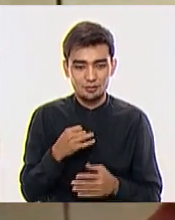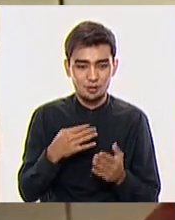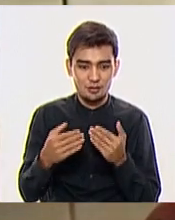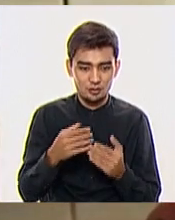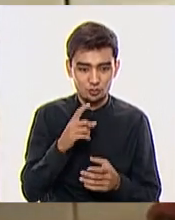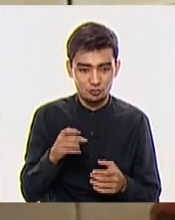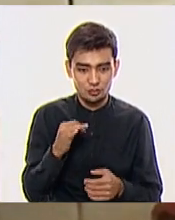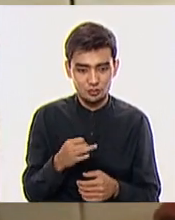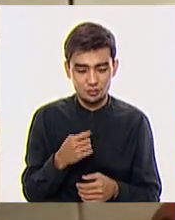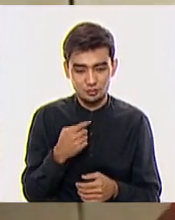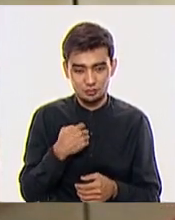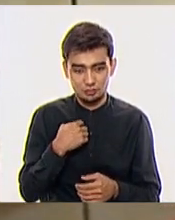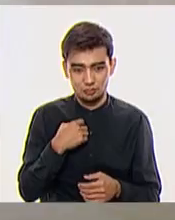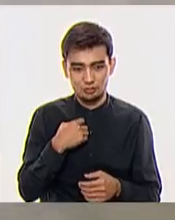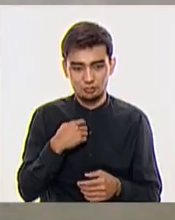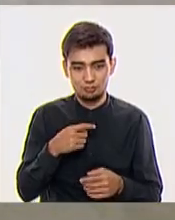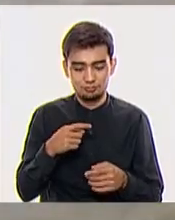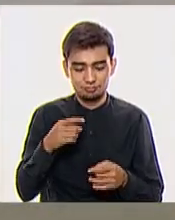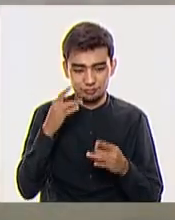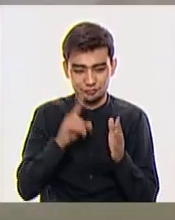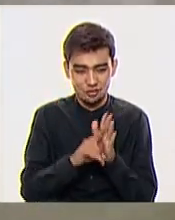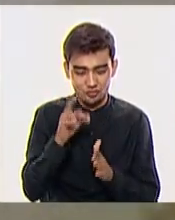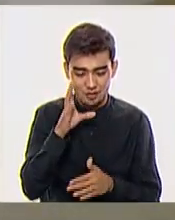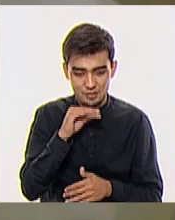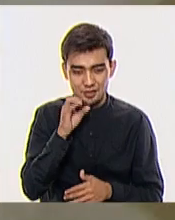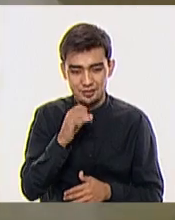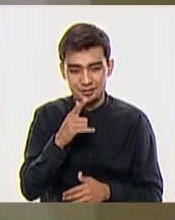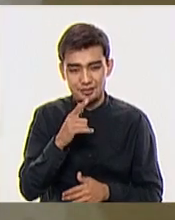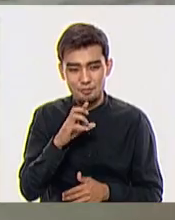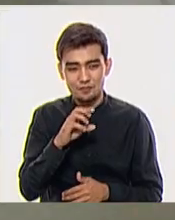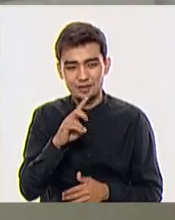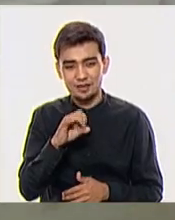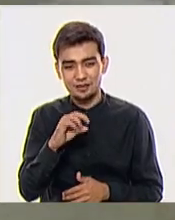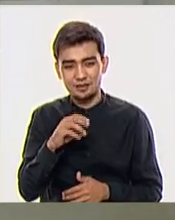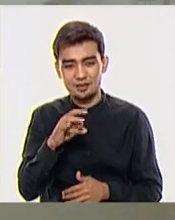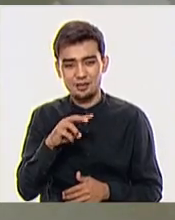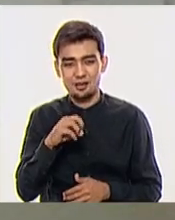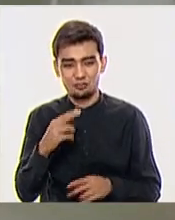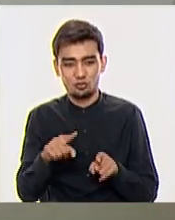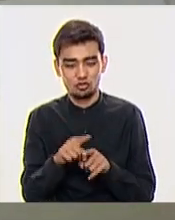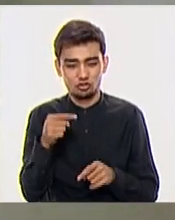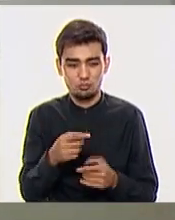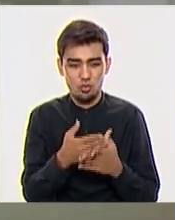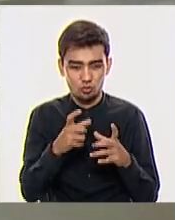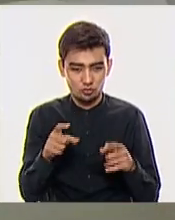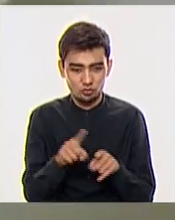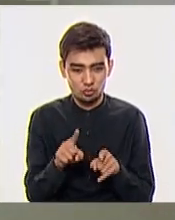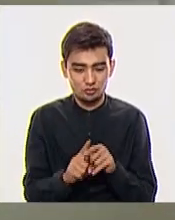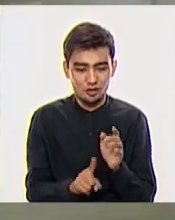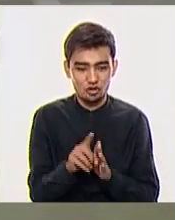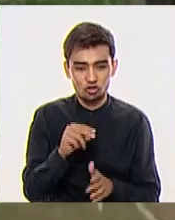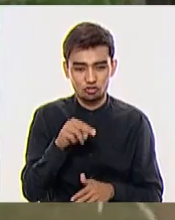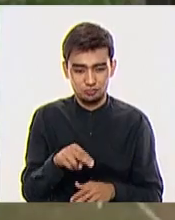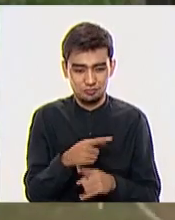людьми, иначе я сойду с ума. Вслед за Германией и Бельгией наводнения в Нидерландах привели к эвакуации тысяч людей. Здесь объявили